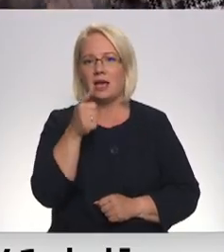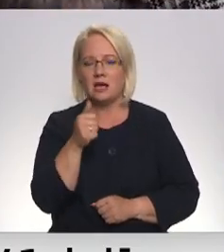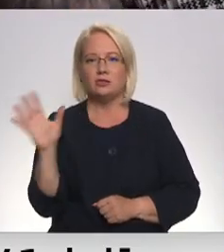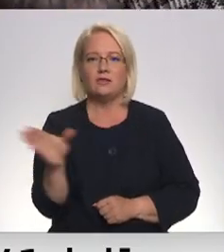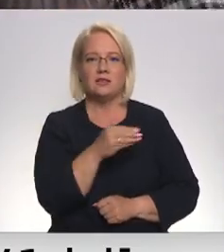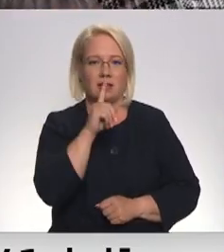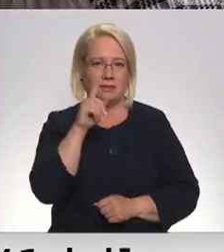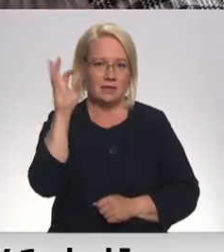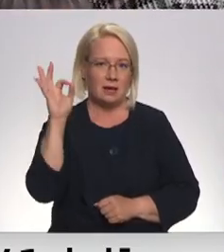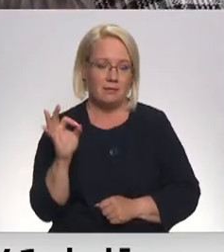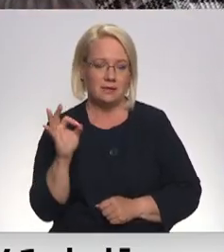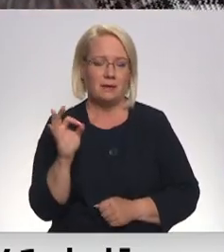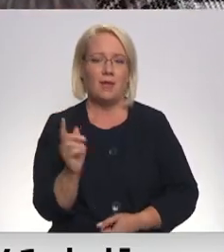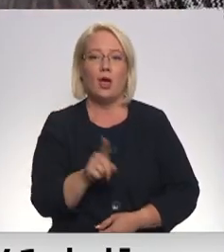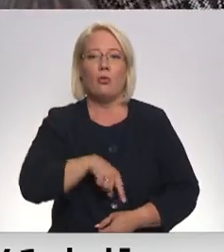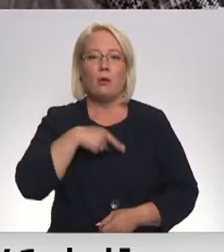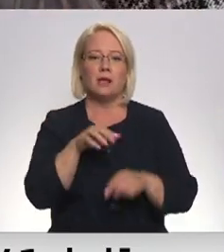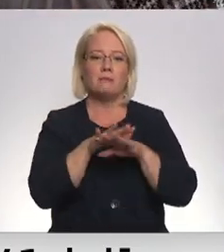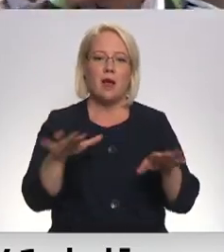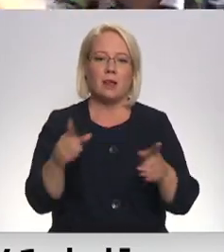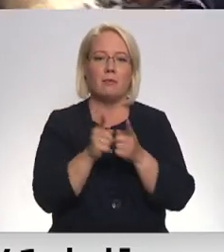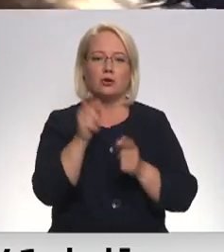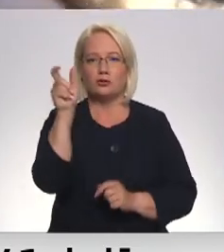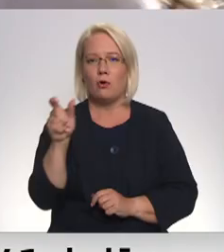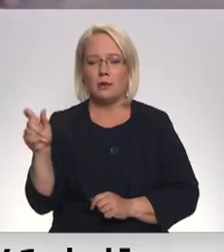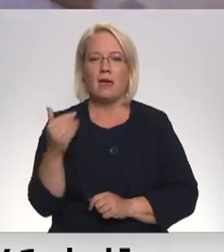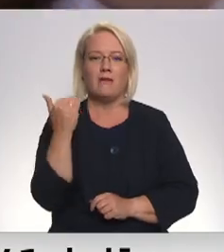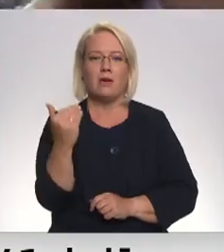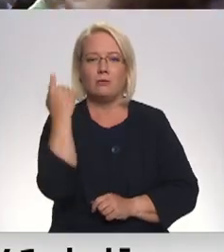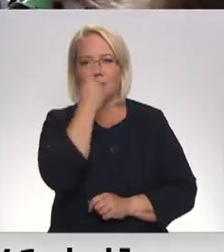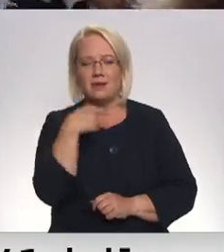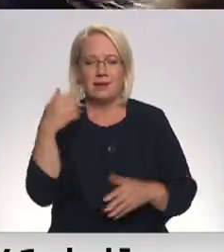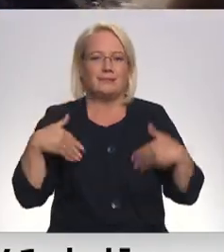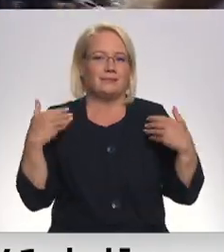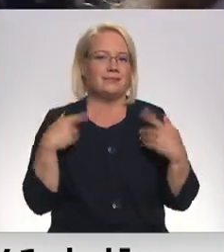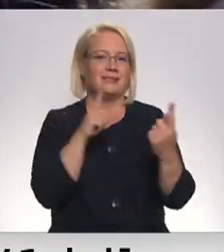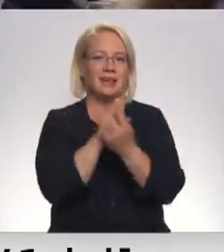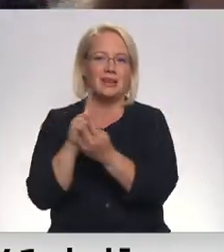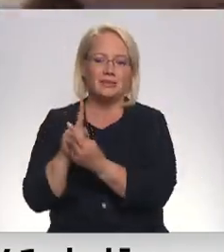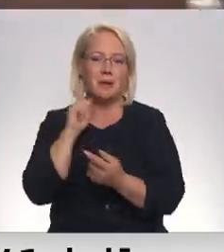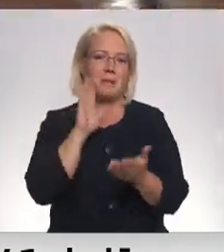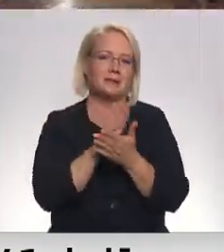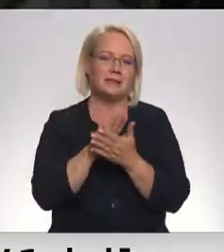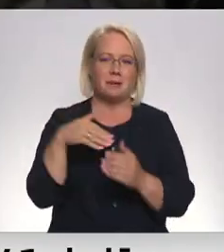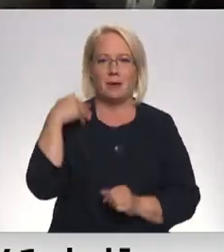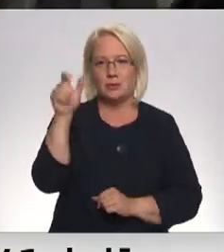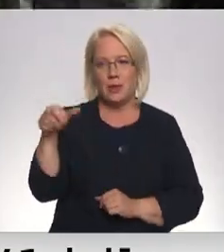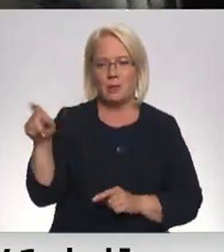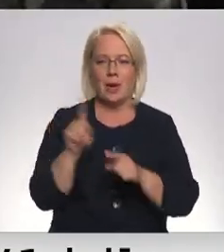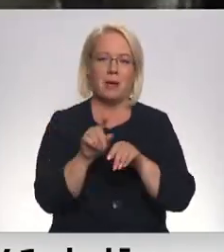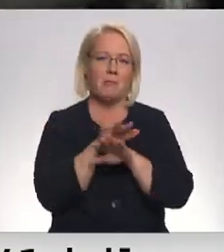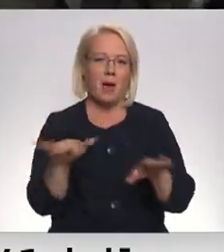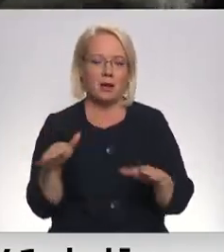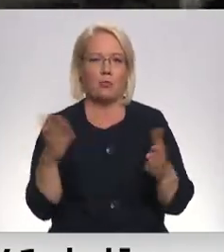simts. Noilgojušies pēc bērniem arī pedagogi. Viņu sejās prieks par satikšanos ar jau pazīstamajiem audzēkņiem, kā arī bērniem,